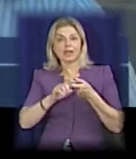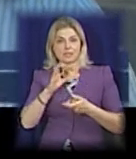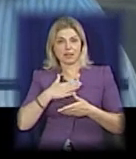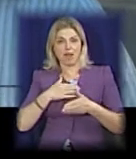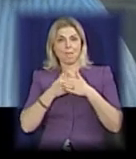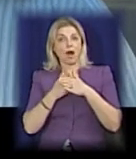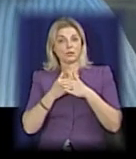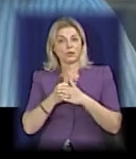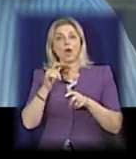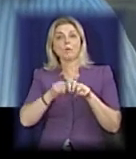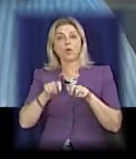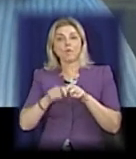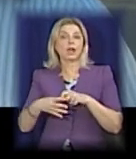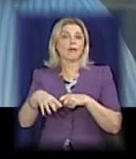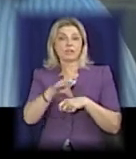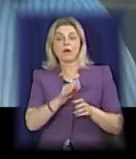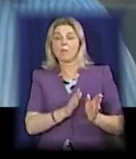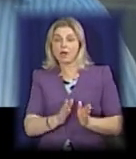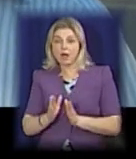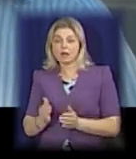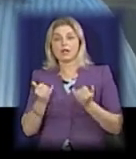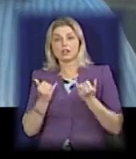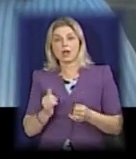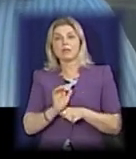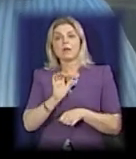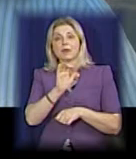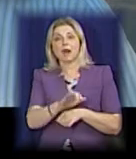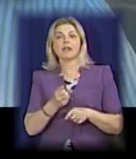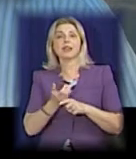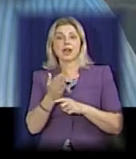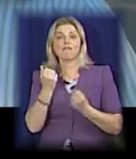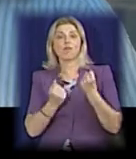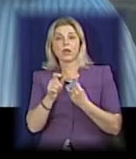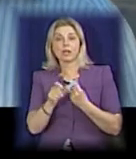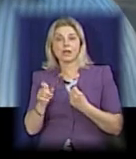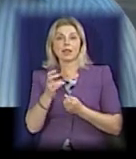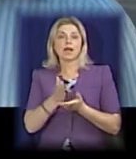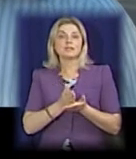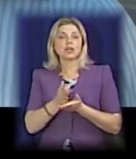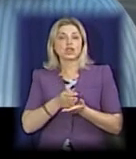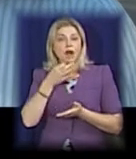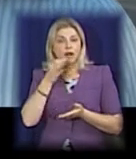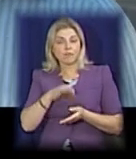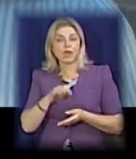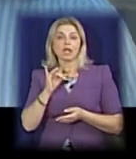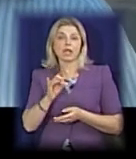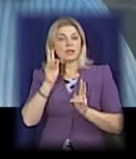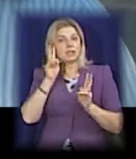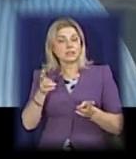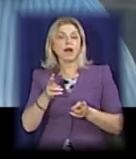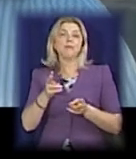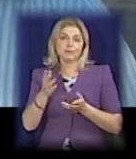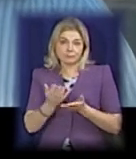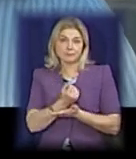базою. Перевірили, начебто, усе в порядку. Зараз направлені туди декілька водіїв на стажування. Ми ще поки не знаємо, пройшли вони чи